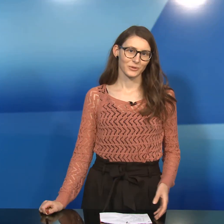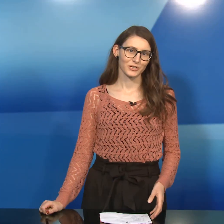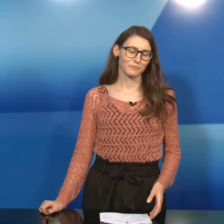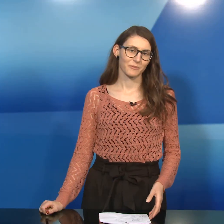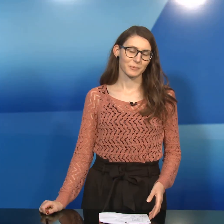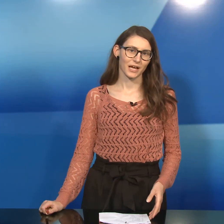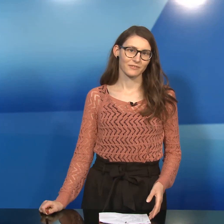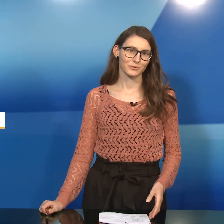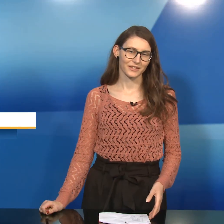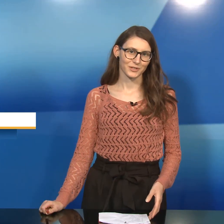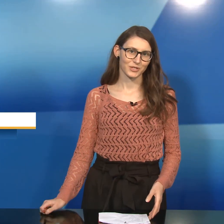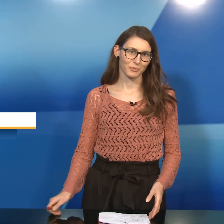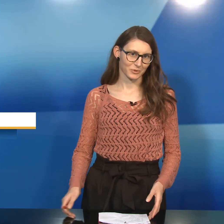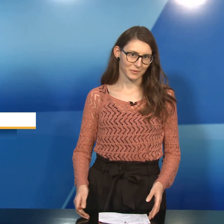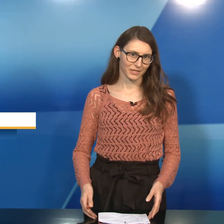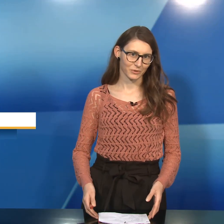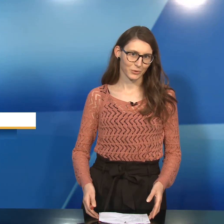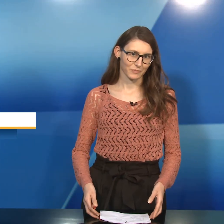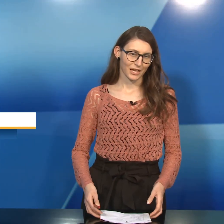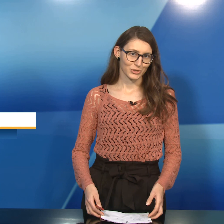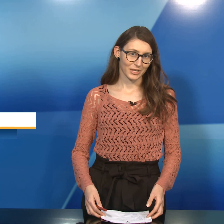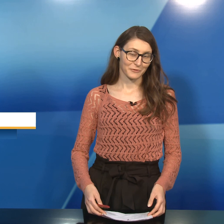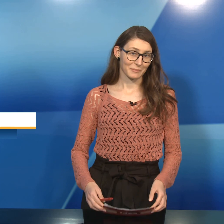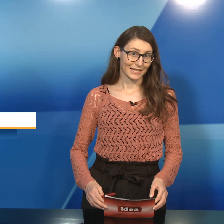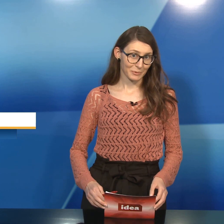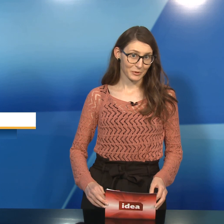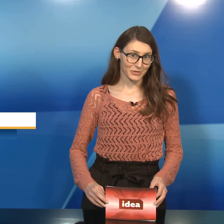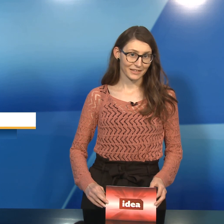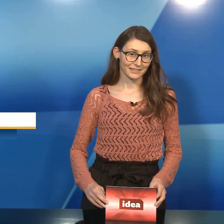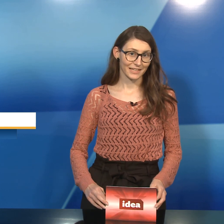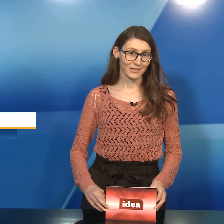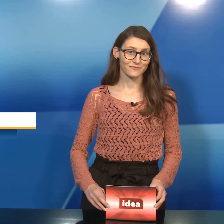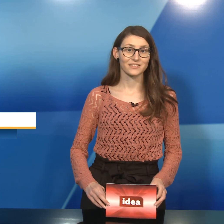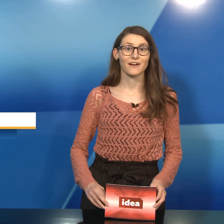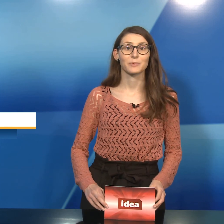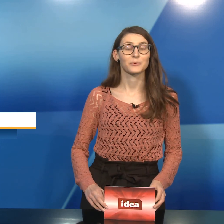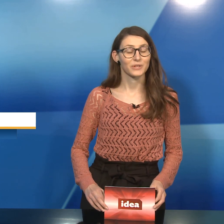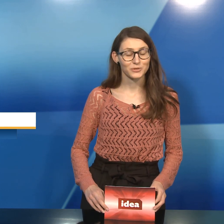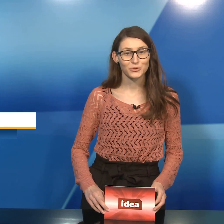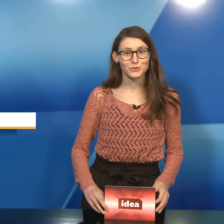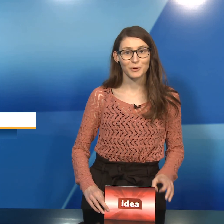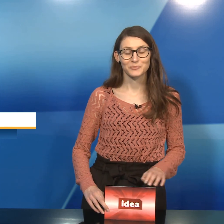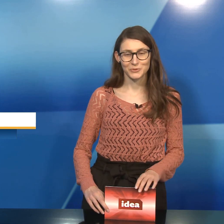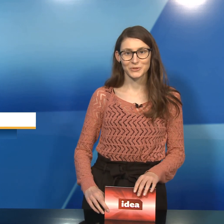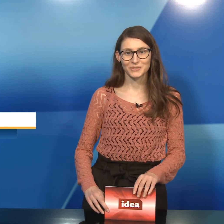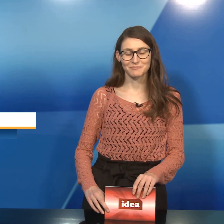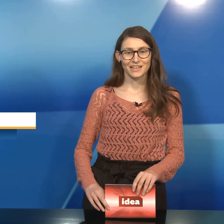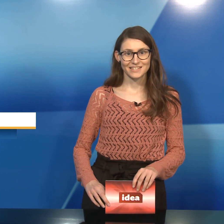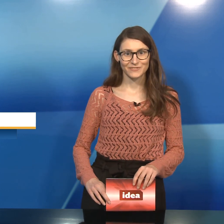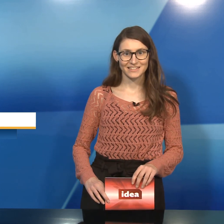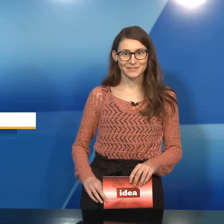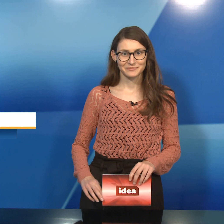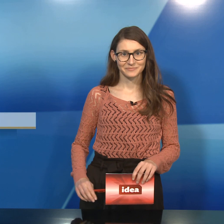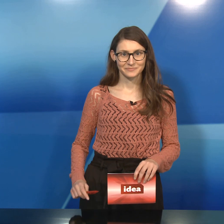Toliko smo vam pripravili v današnjem Pomorskem dnevniku. Želim vam lep preostanek dneva in z vas zvabim v našo družbo tudi jutri.